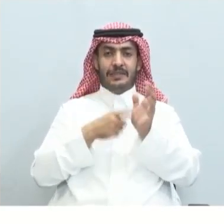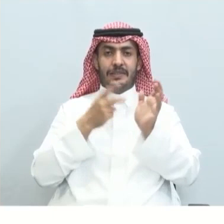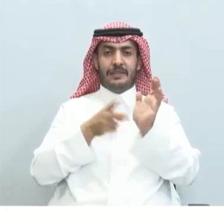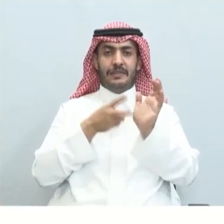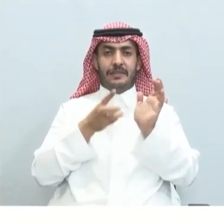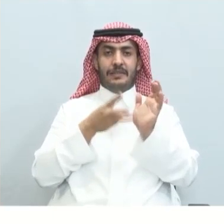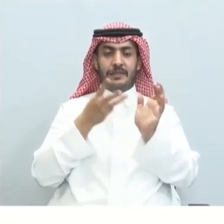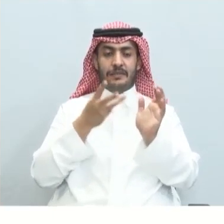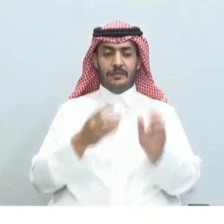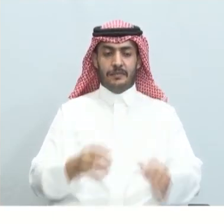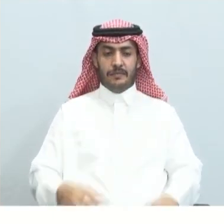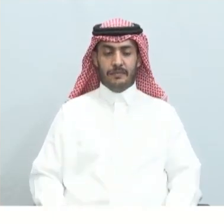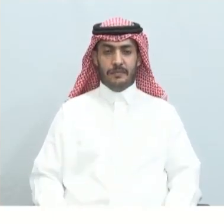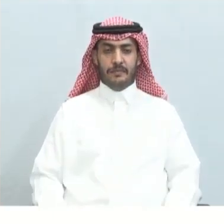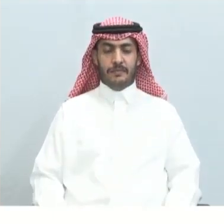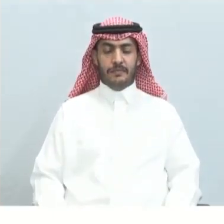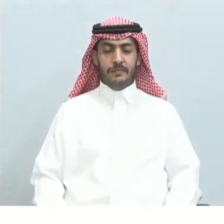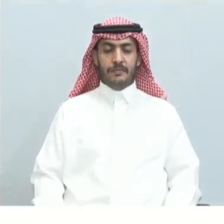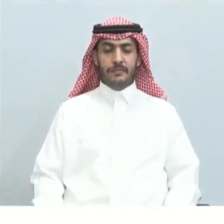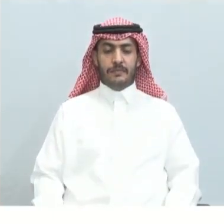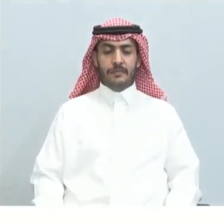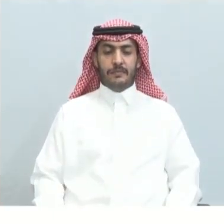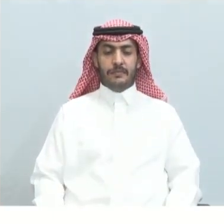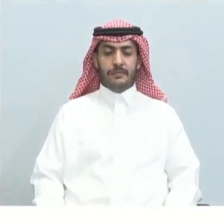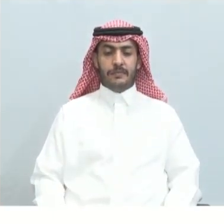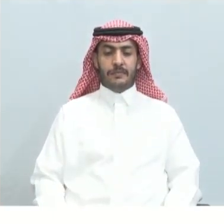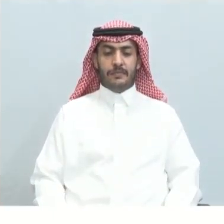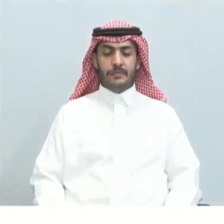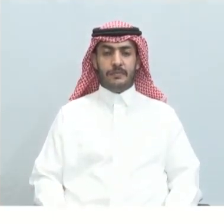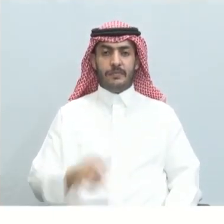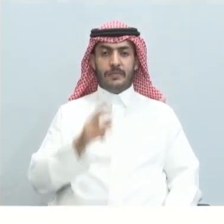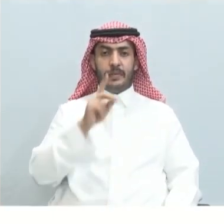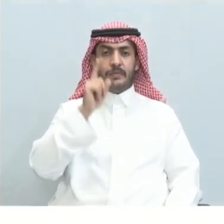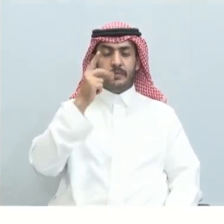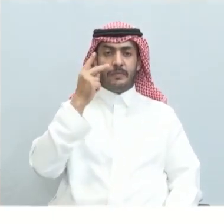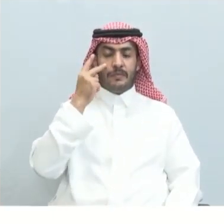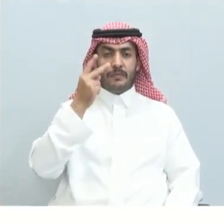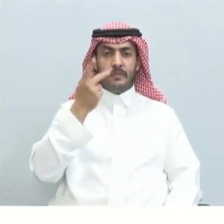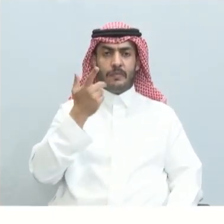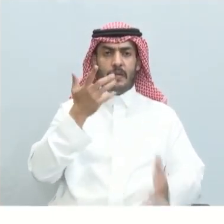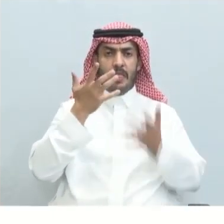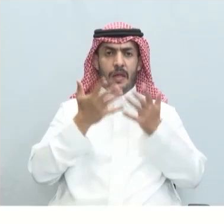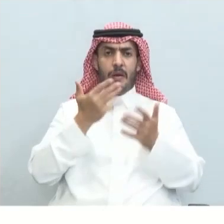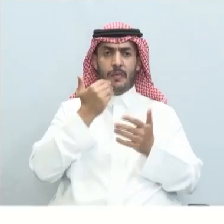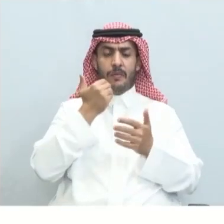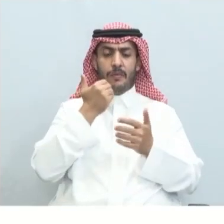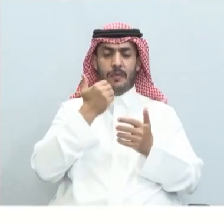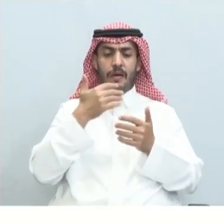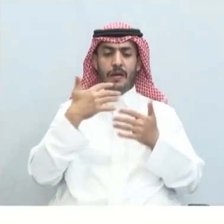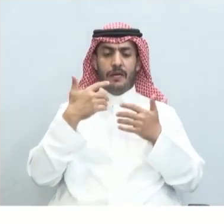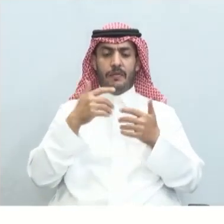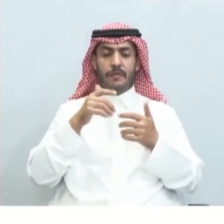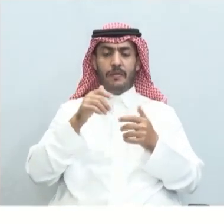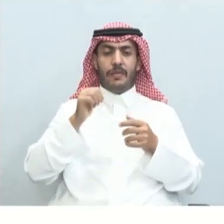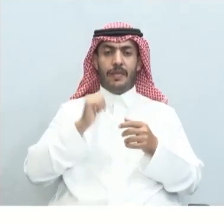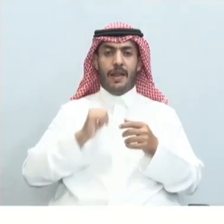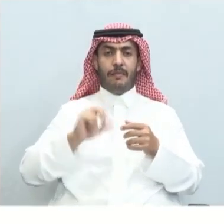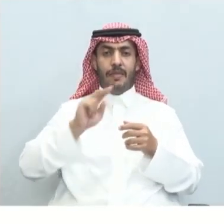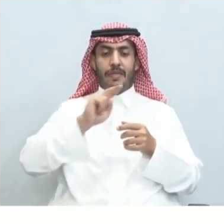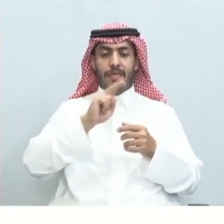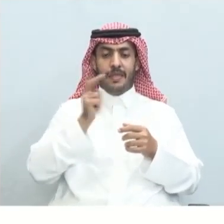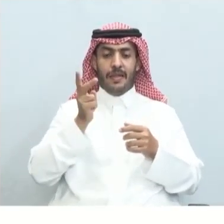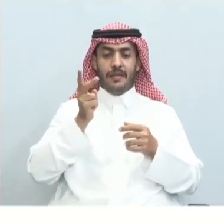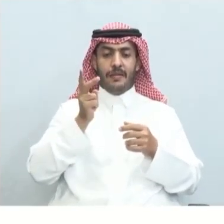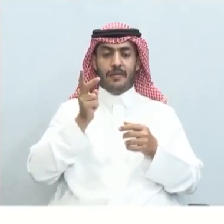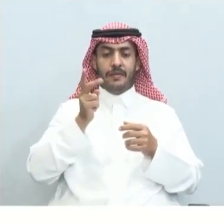تحريكه رجه قليلا ولاحظ انه ليس ثقيلا وقام طالب